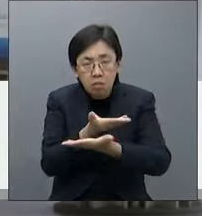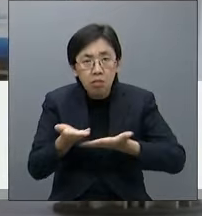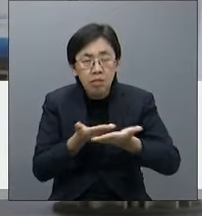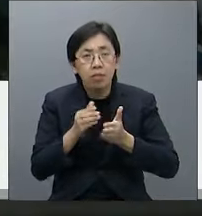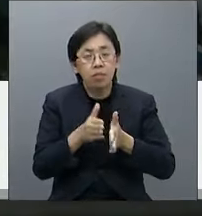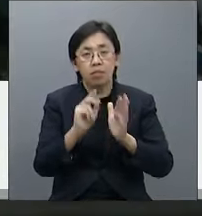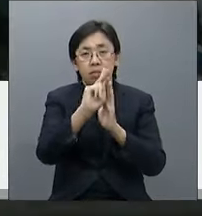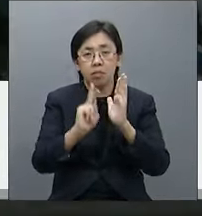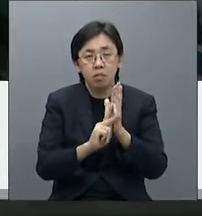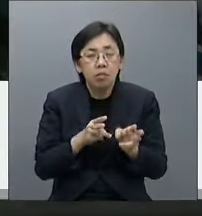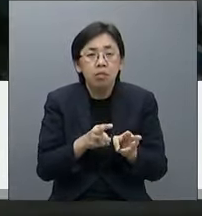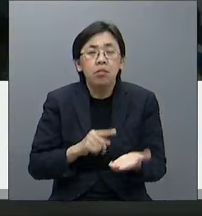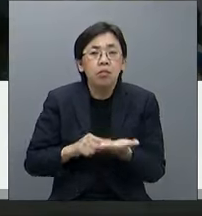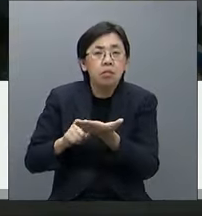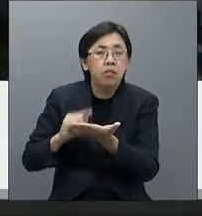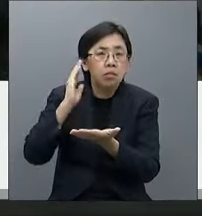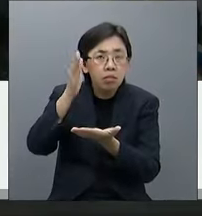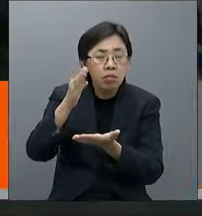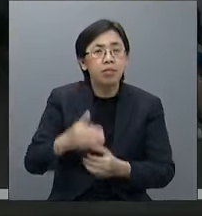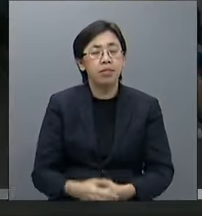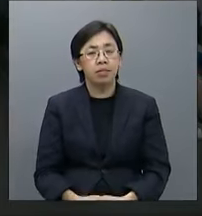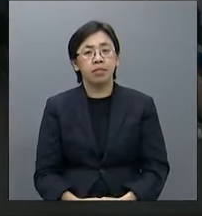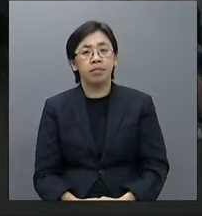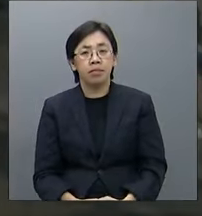ายถึงแนวทางที่จะดำเนินการต่อจากนี้ค่ะ